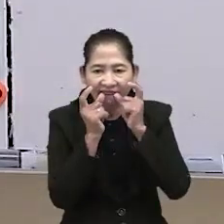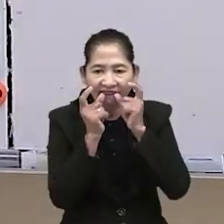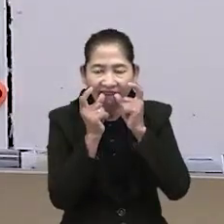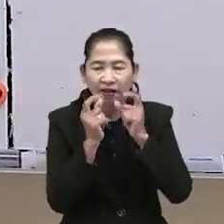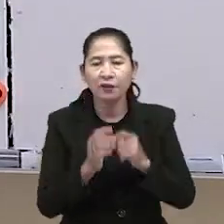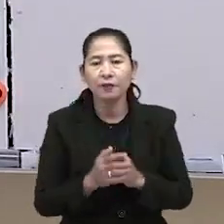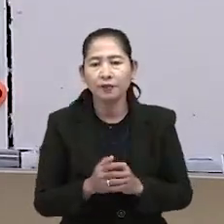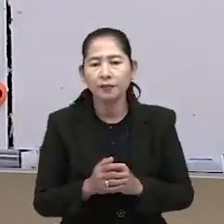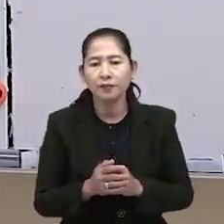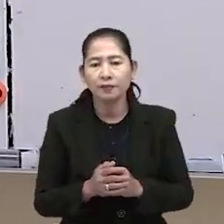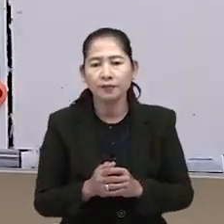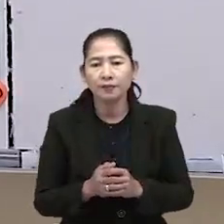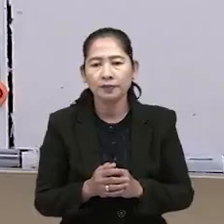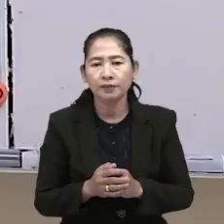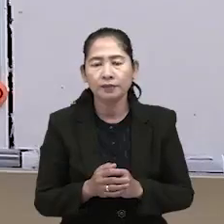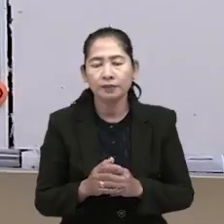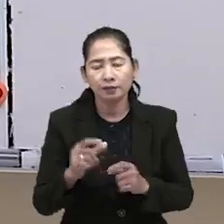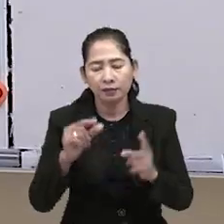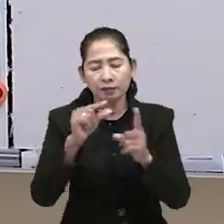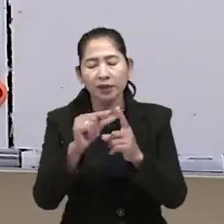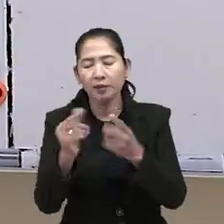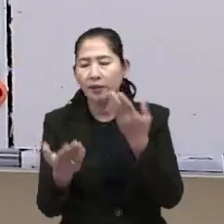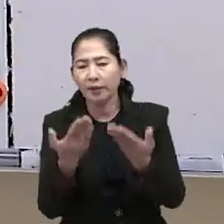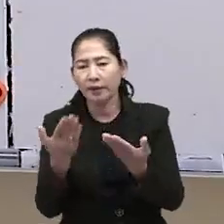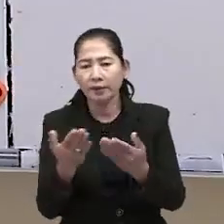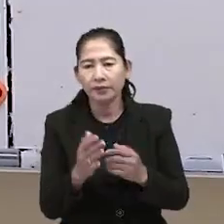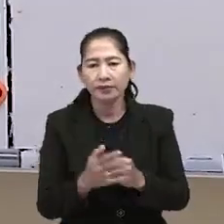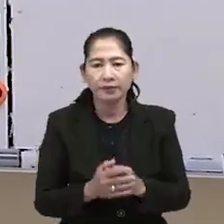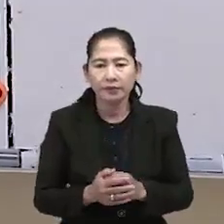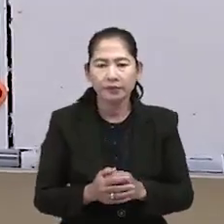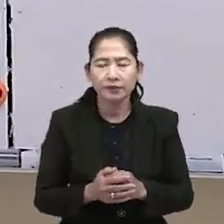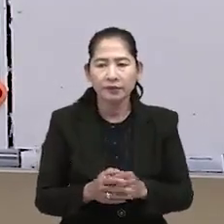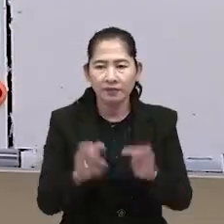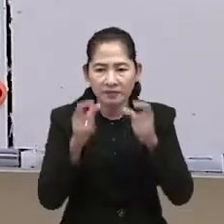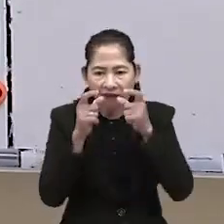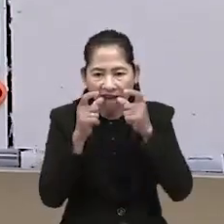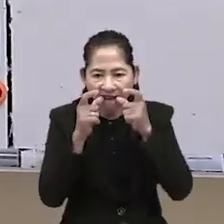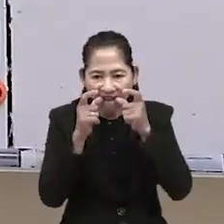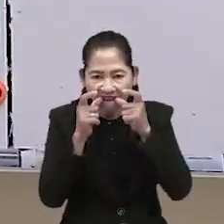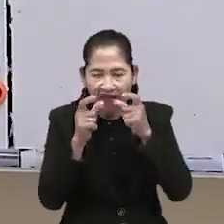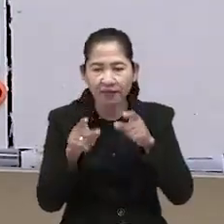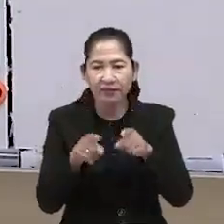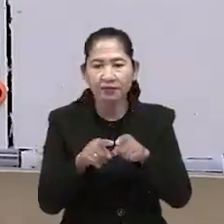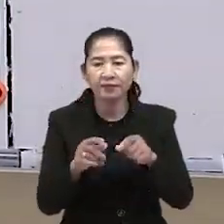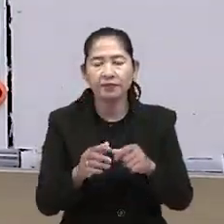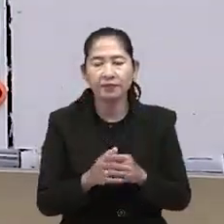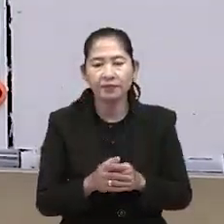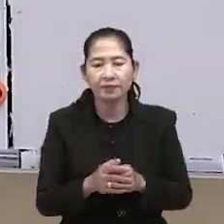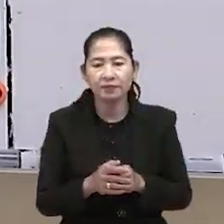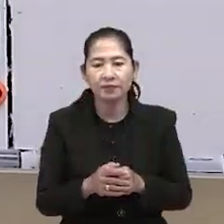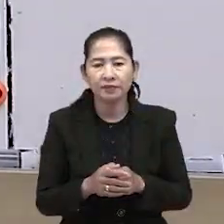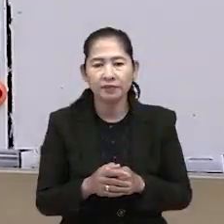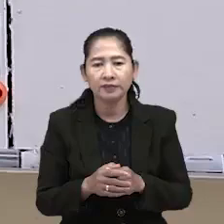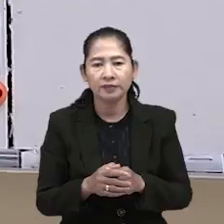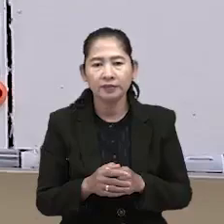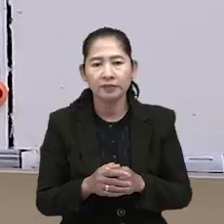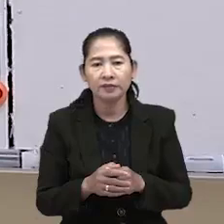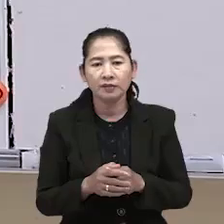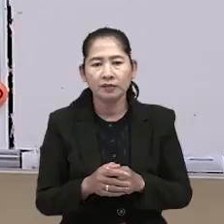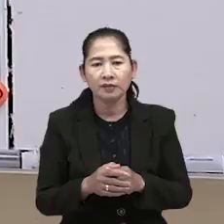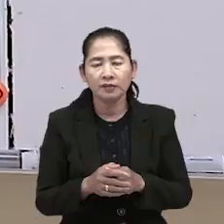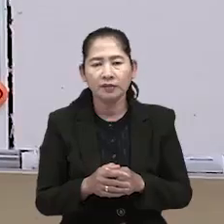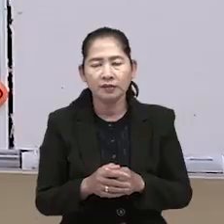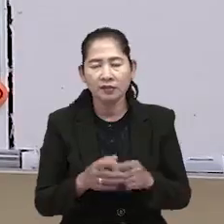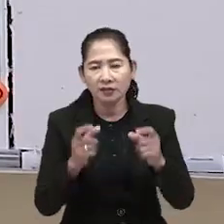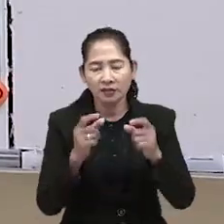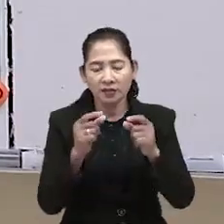លះនេះគ្រូផ្គុំចូលតែម្ដងដោយសារពាក្យនឹងស្រដៀងគ្នានៅជាមួយតែគ្នាដែរណាថ្មិញចង្កោមនឹងមួយគ្នានឹងឯងចាកូនបានចង្កោមខ្លាំងជាងថ្មិញហ្នឹ